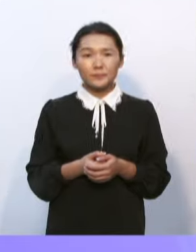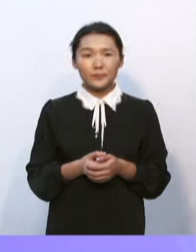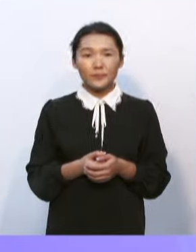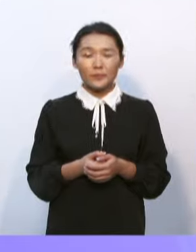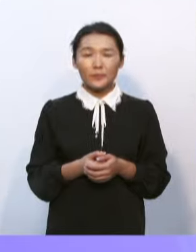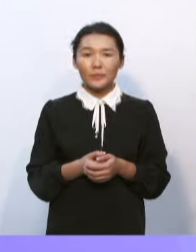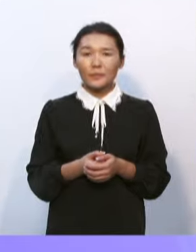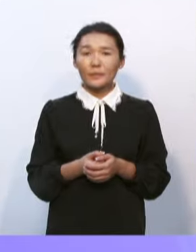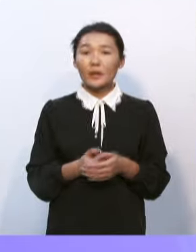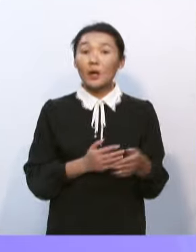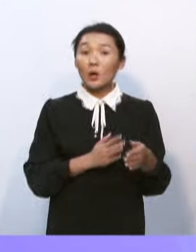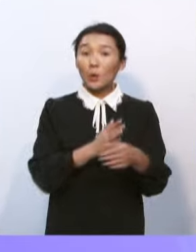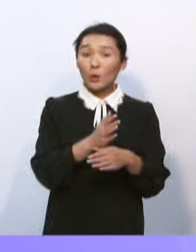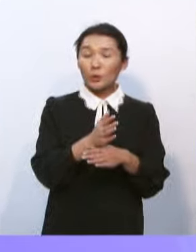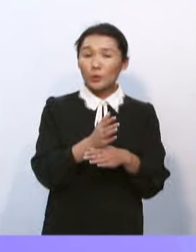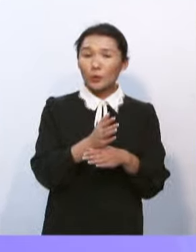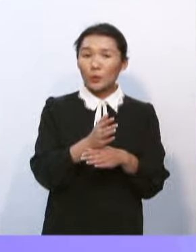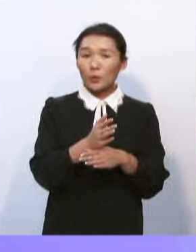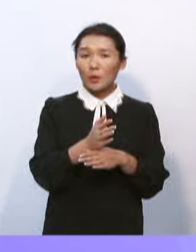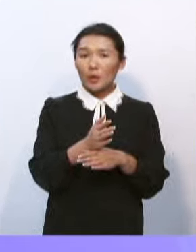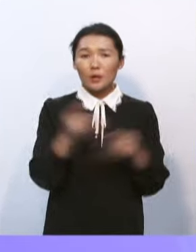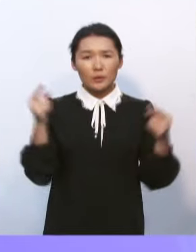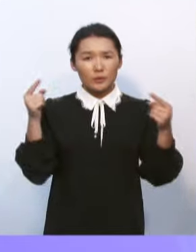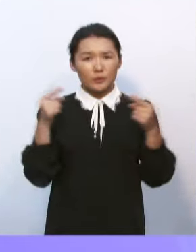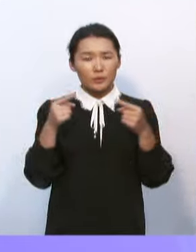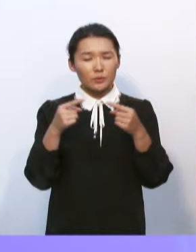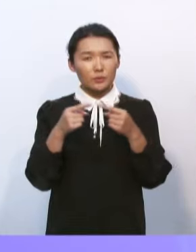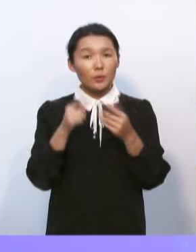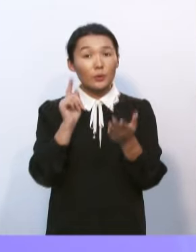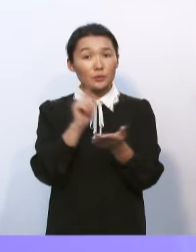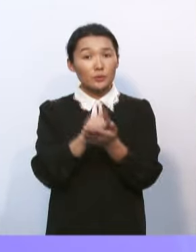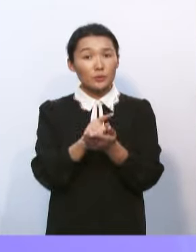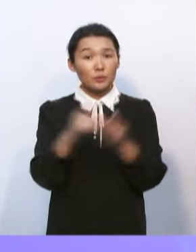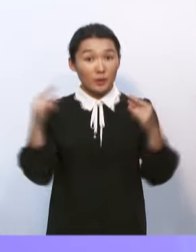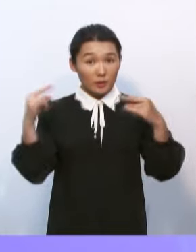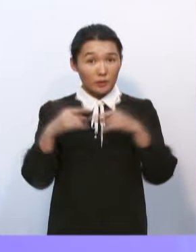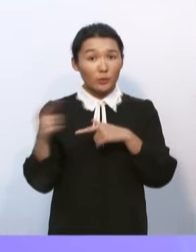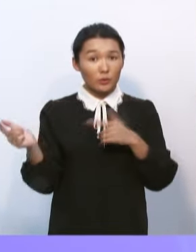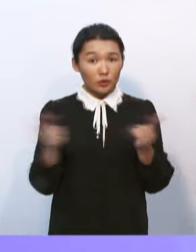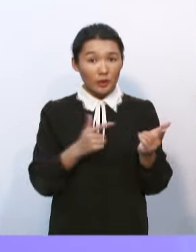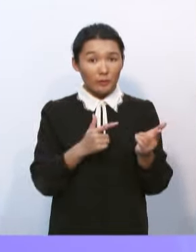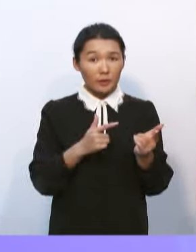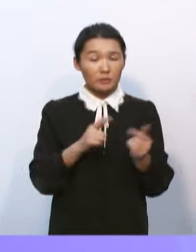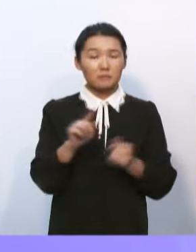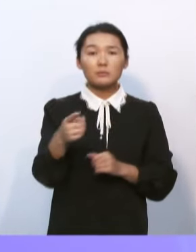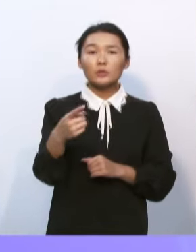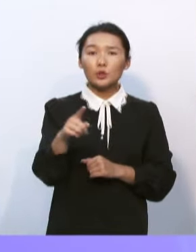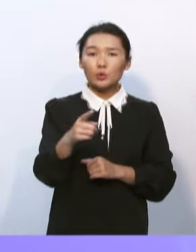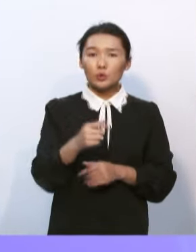Конокко сөзсүз дастаркон жаябы? Эмне үчүн?